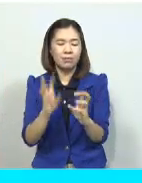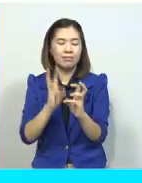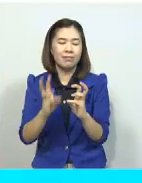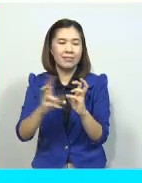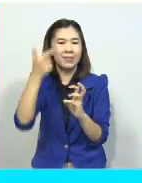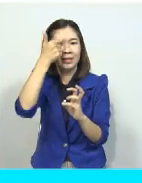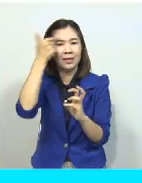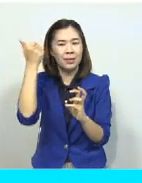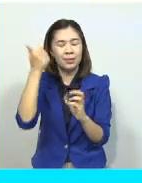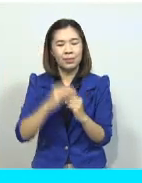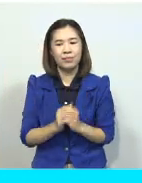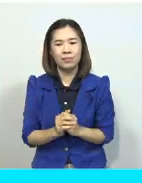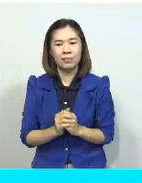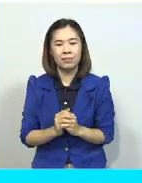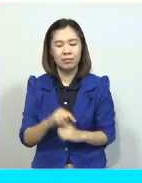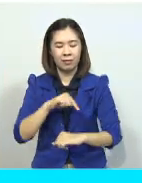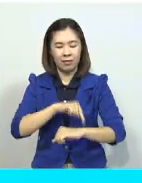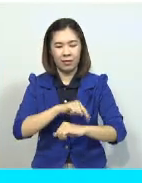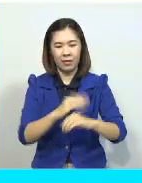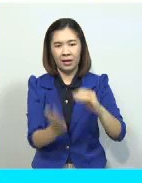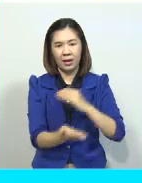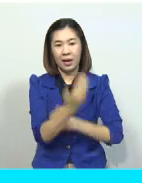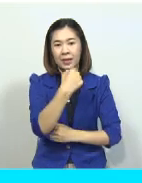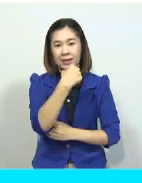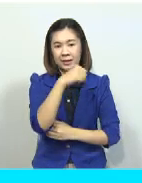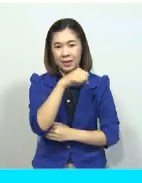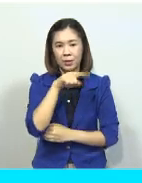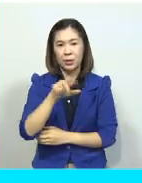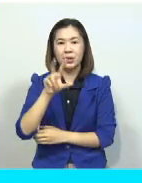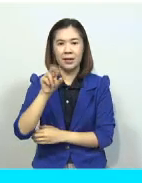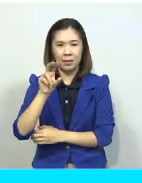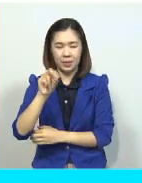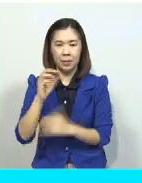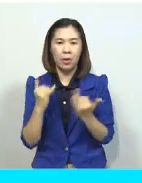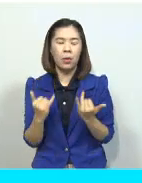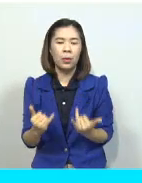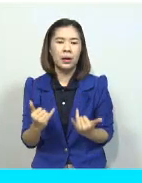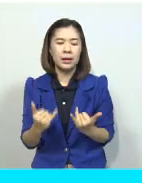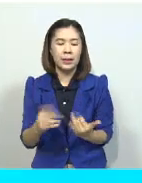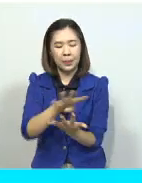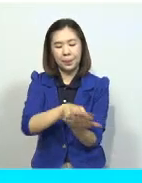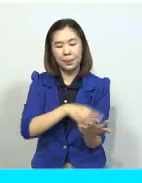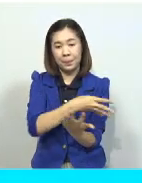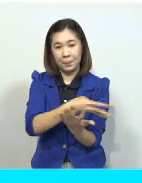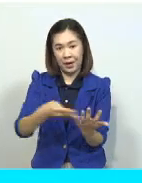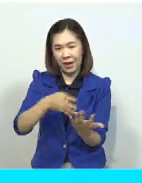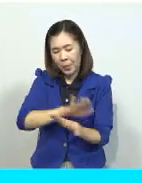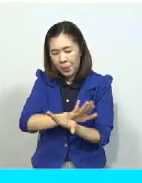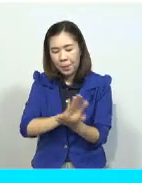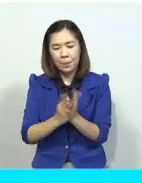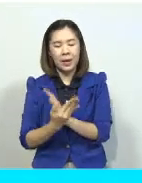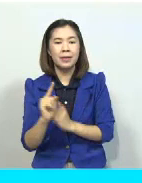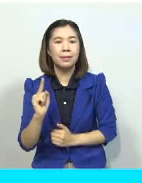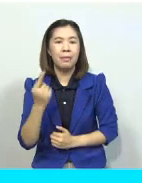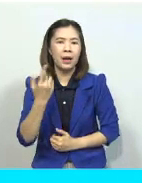ะครับเวลา 10.30 นนะครับจะขึ้นบินปฏิบัติการโดยวันนี้เนี่ยเราเปลี่ยนแผนการปฏิบัติการ